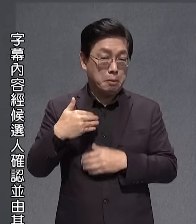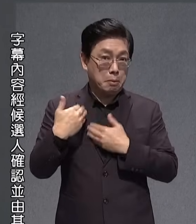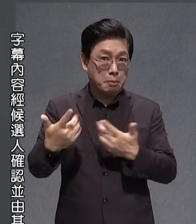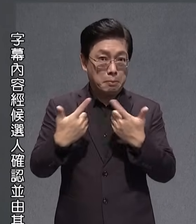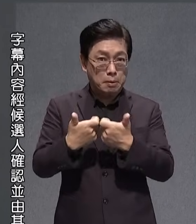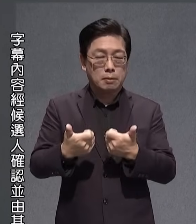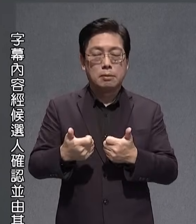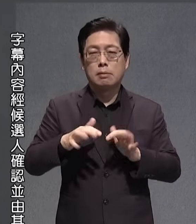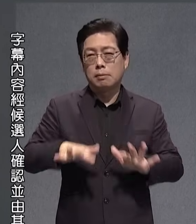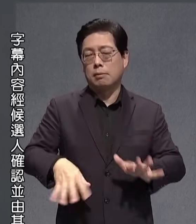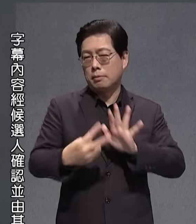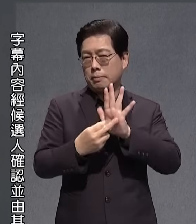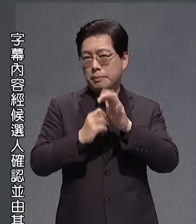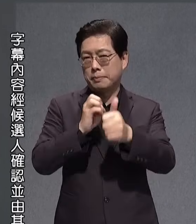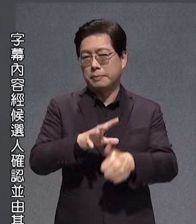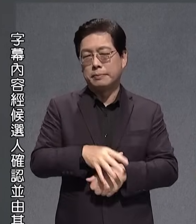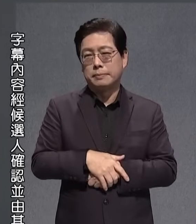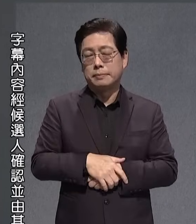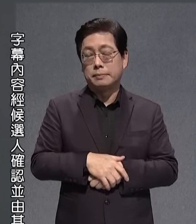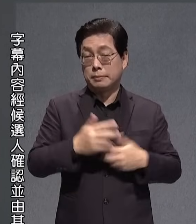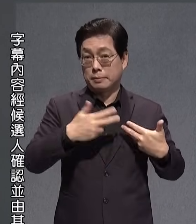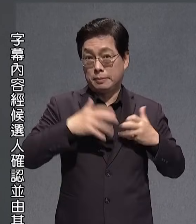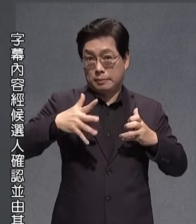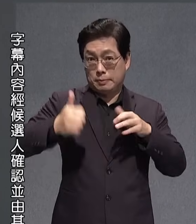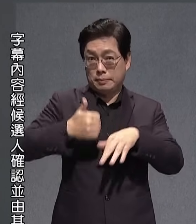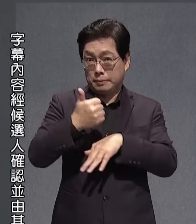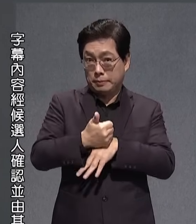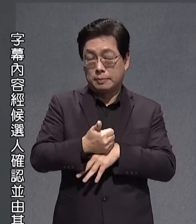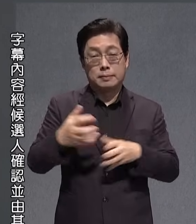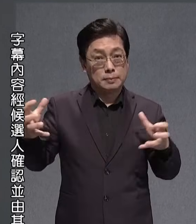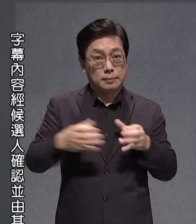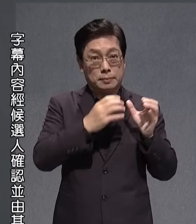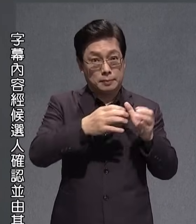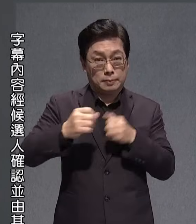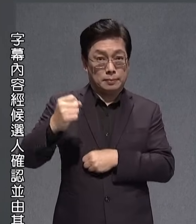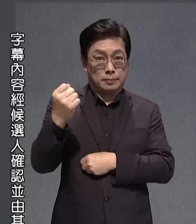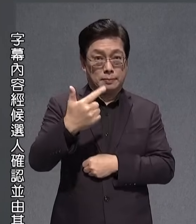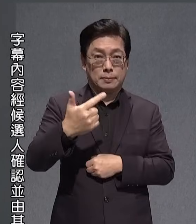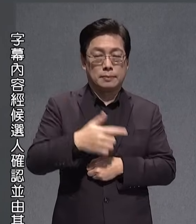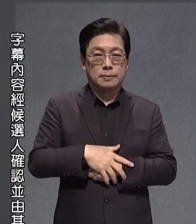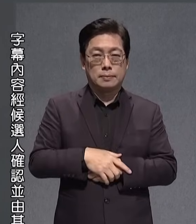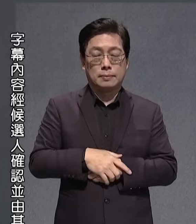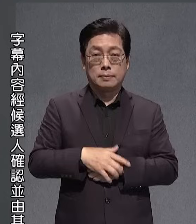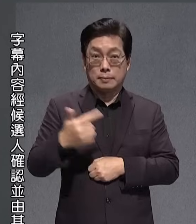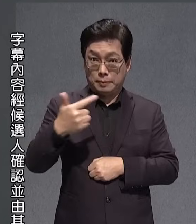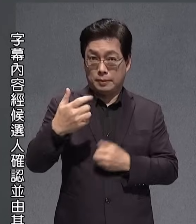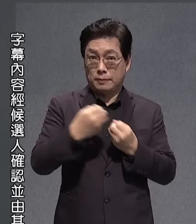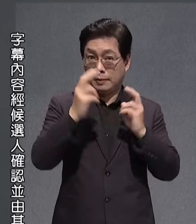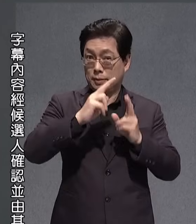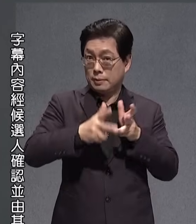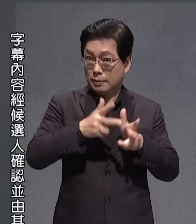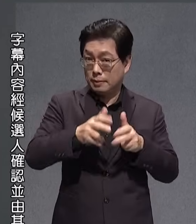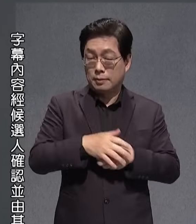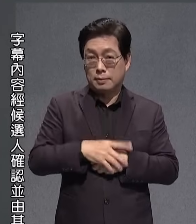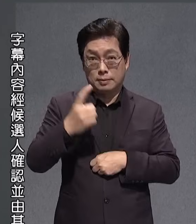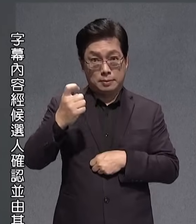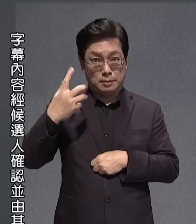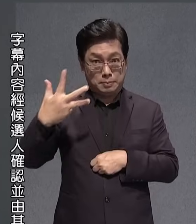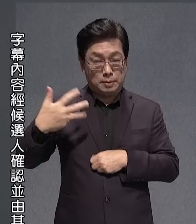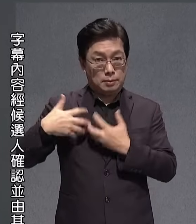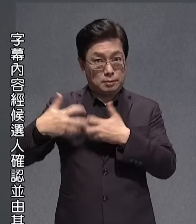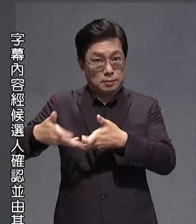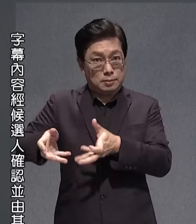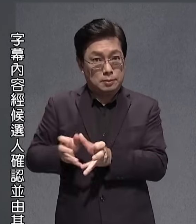特别跟大家说明，蔡总统任内总共建制的6座发电厂、18座机